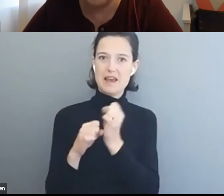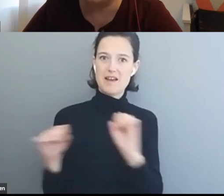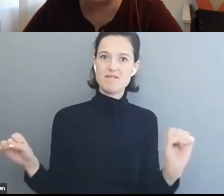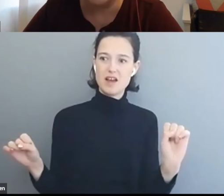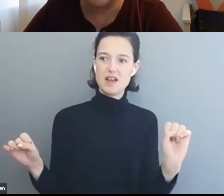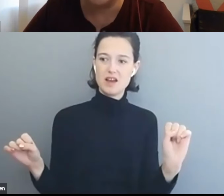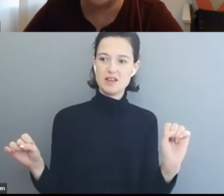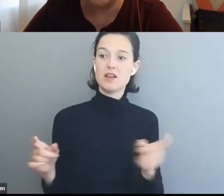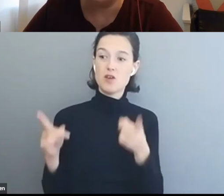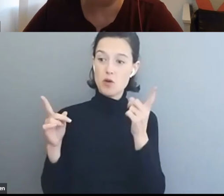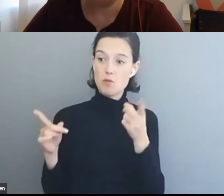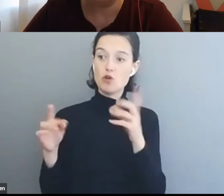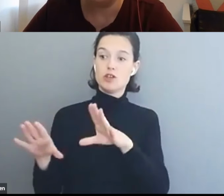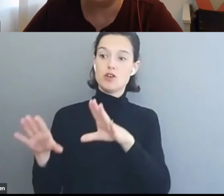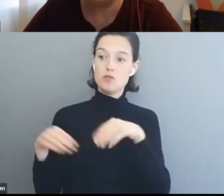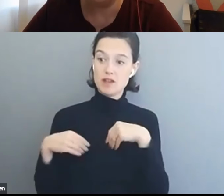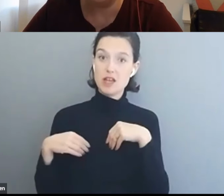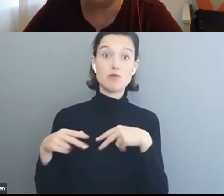der Wirtschaftlichkeit zu sehen.